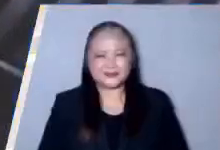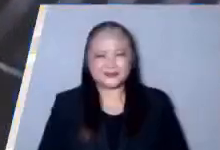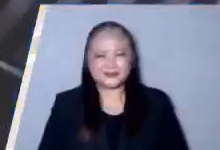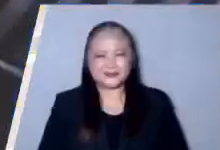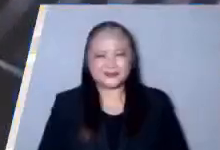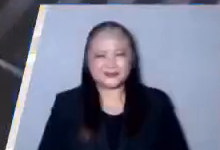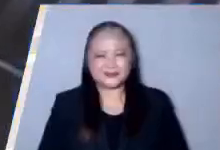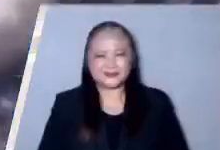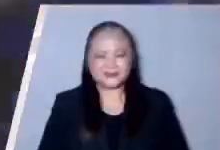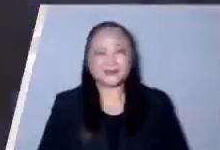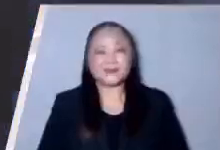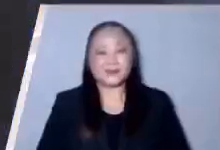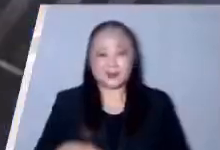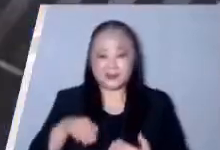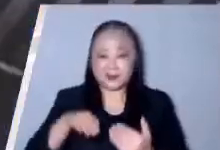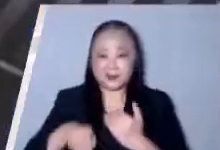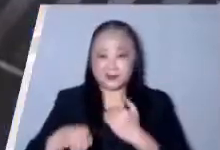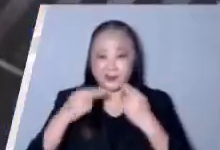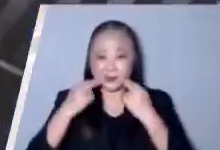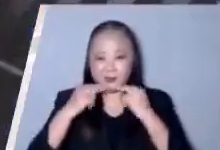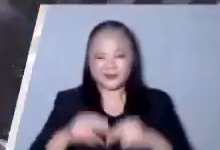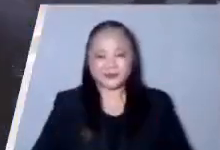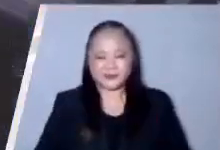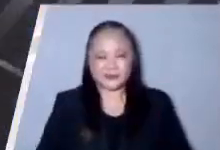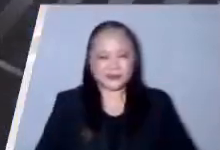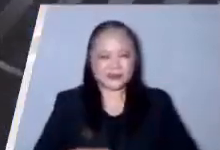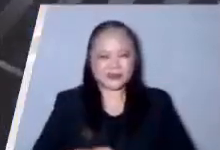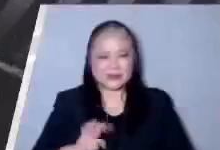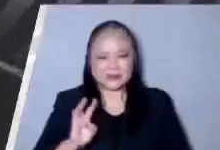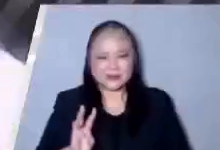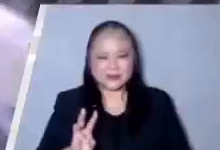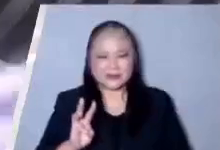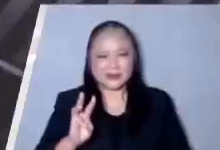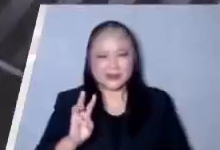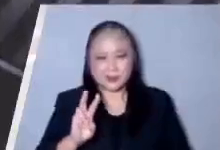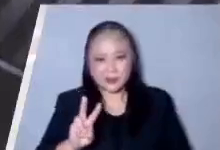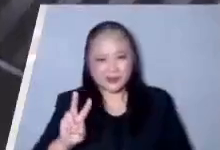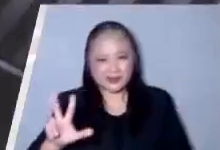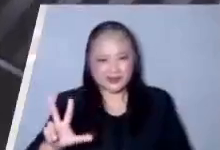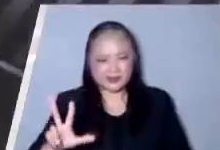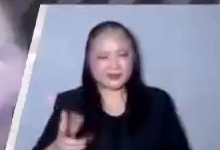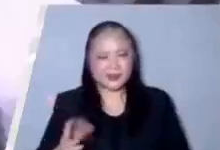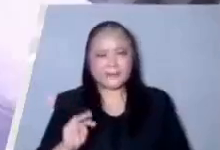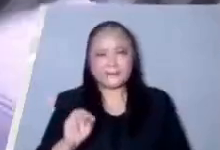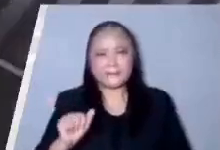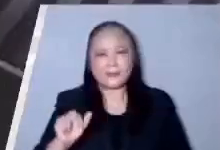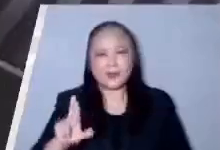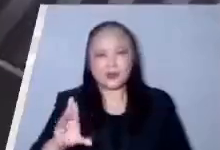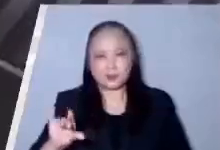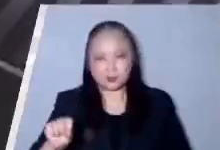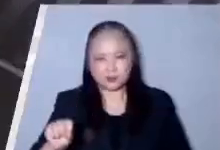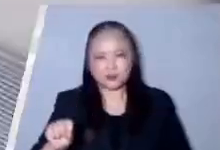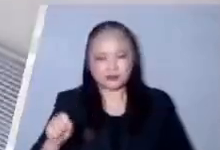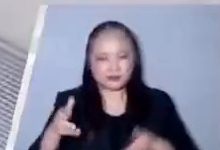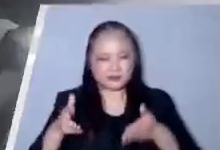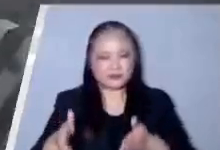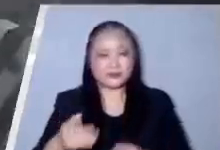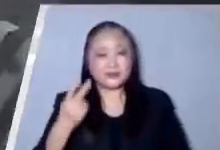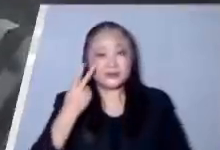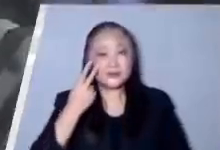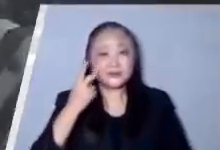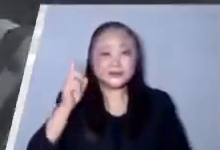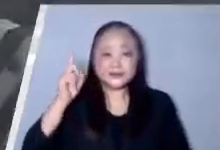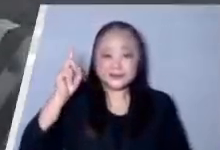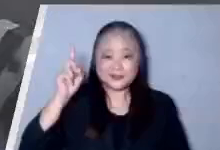Traffic, hirit po tayo as of 6:23 ngayong umaga. Unahin po natin sa Marcos Highway, yung sa kaliwa pong bahagi na inyong mga screen ay papunta po yan ng